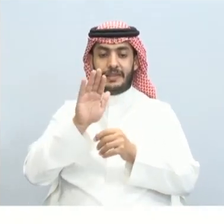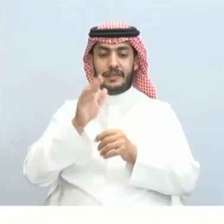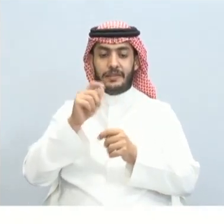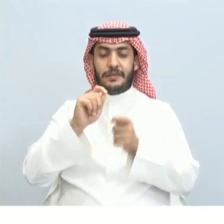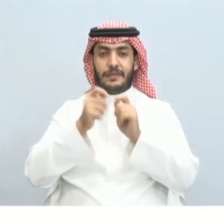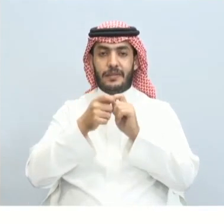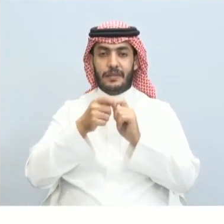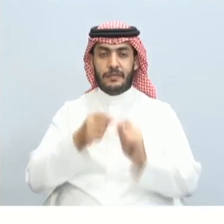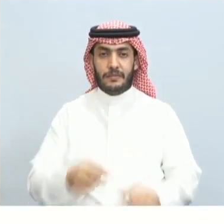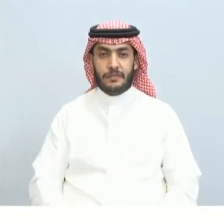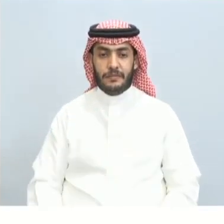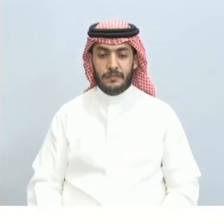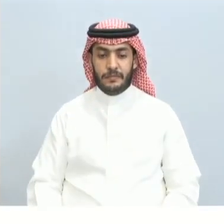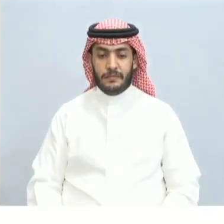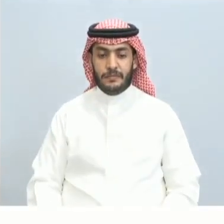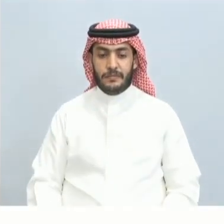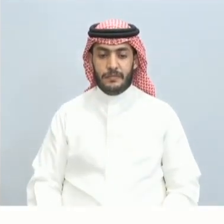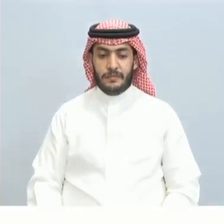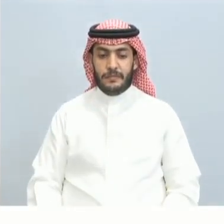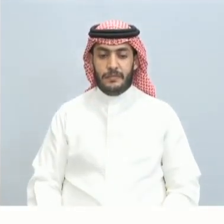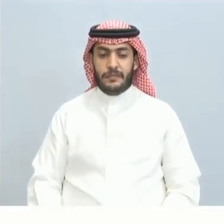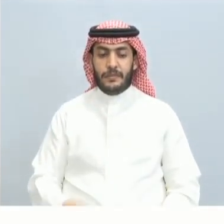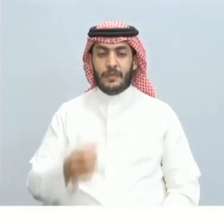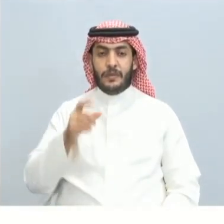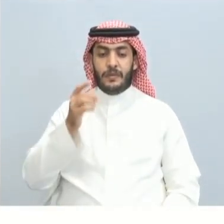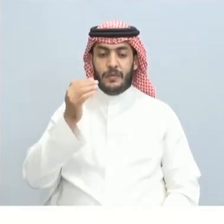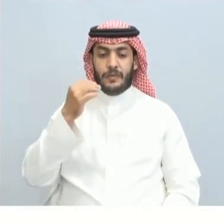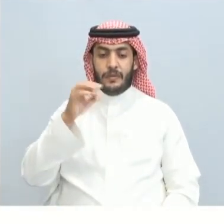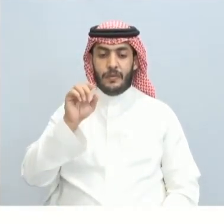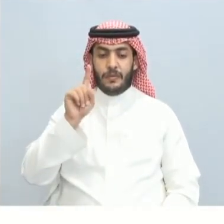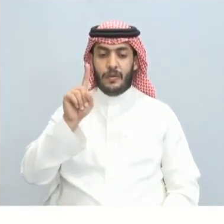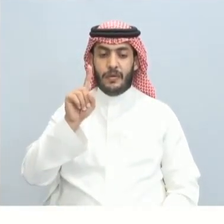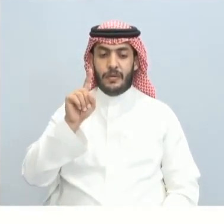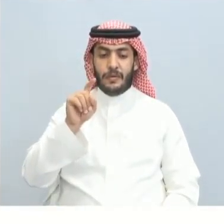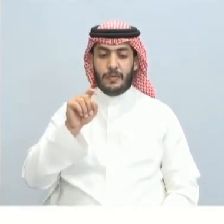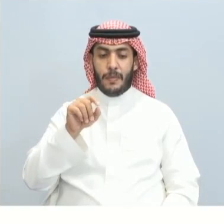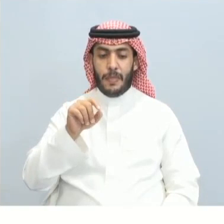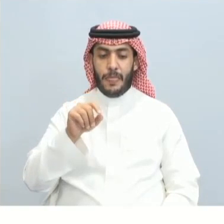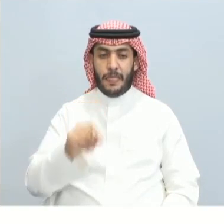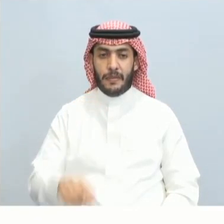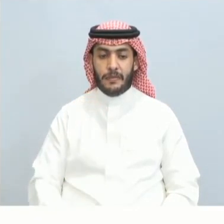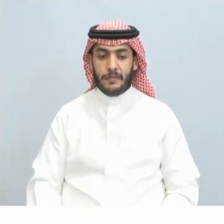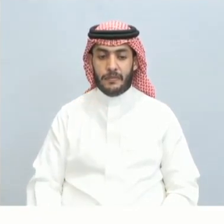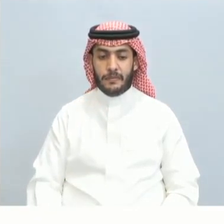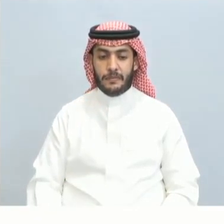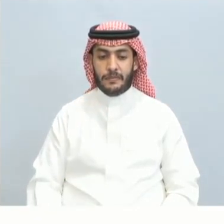مجال هذه الداله اذا المجال هي العناصر واحد عفوا صفر